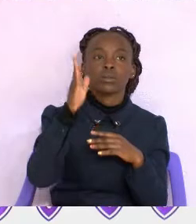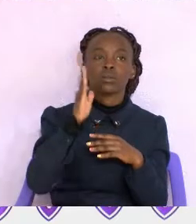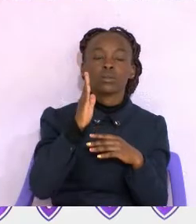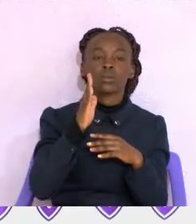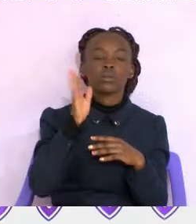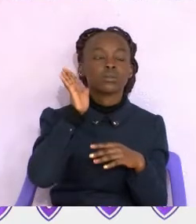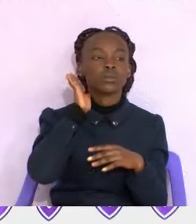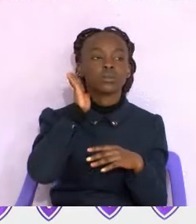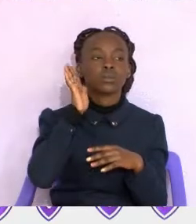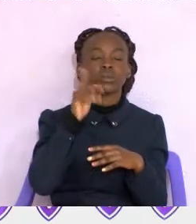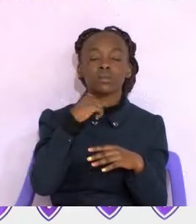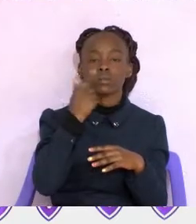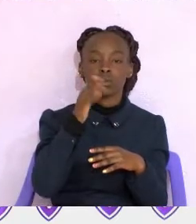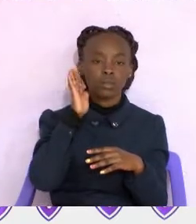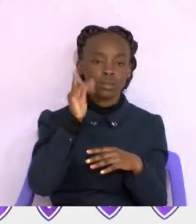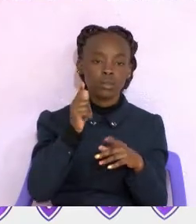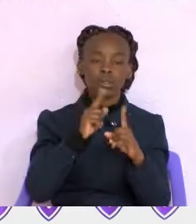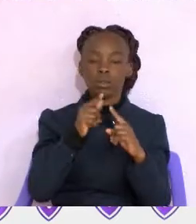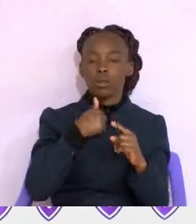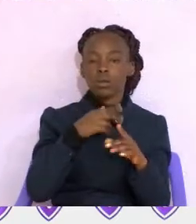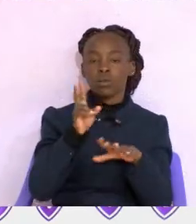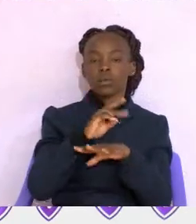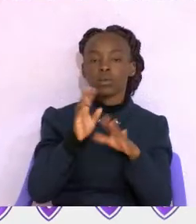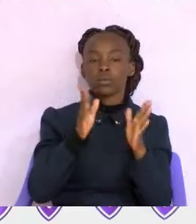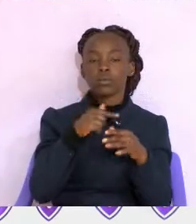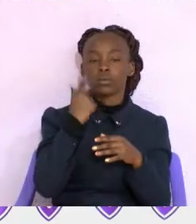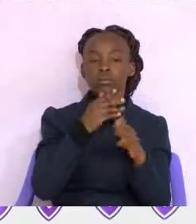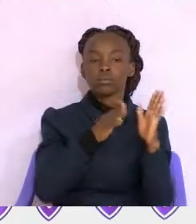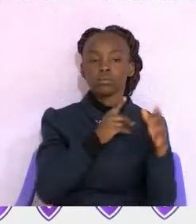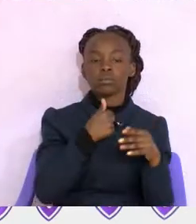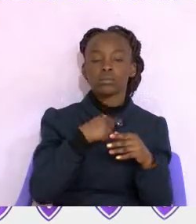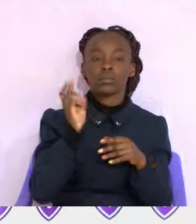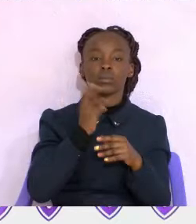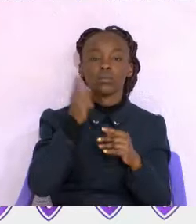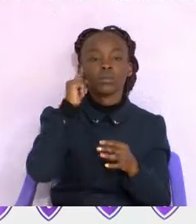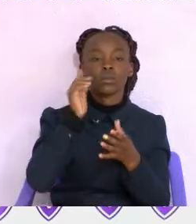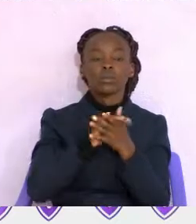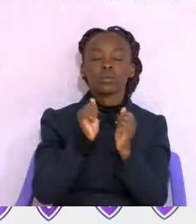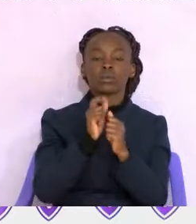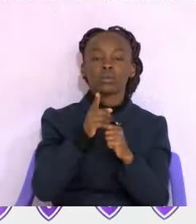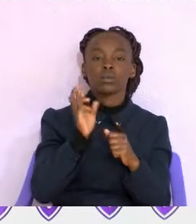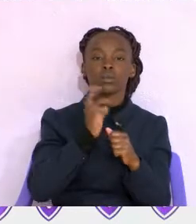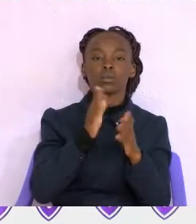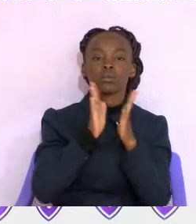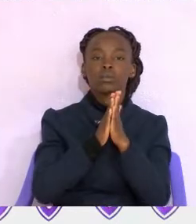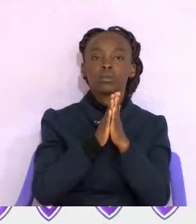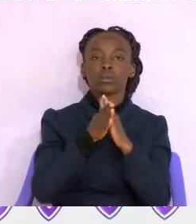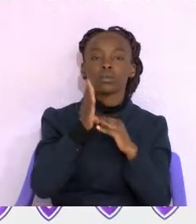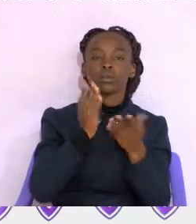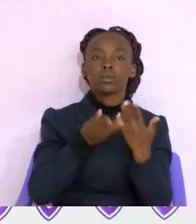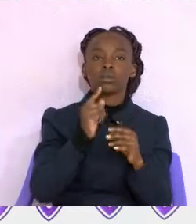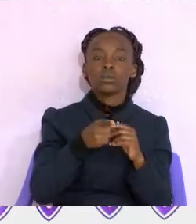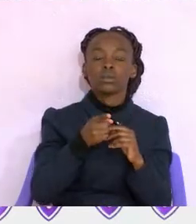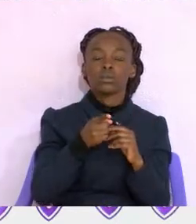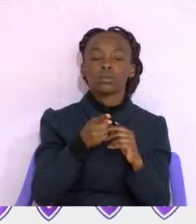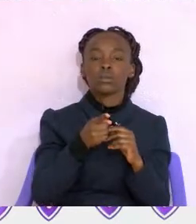hiyo wasikilizaji wale mnanisikiza, watazamaji wale mnanifuatilia, nataka tukaweze kuamini na nyinyi, tukaweze kuomba Mungu. Uko pale,